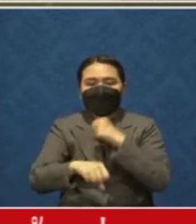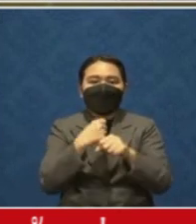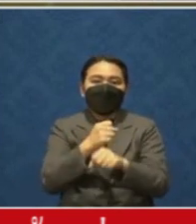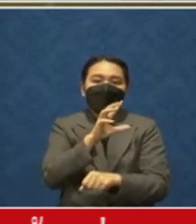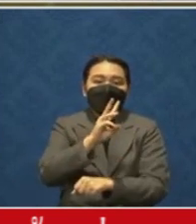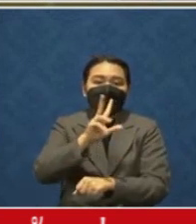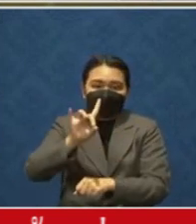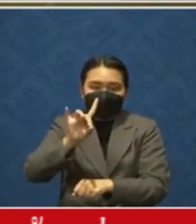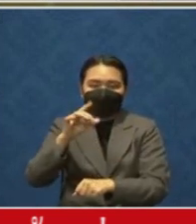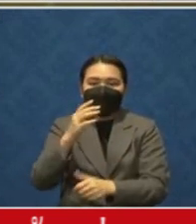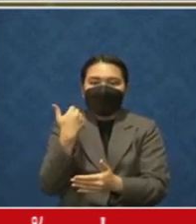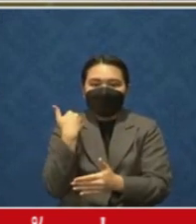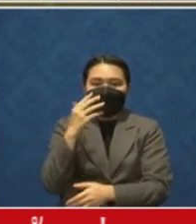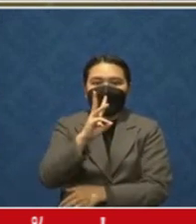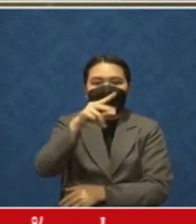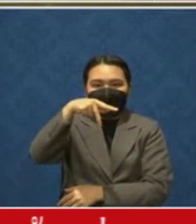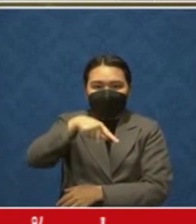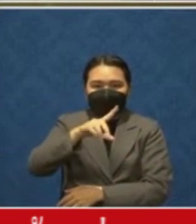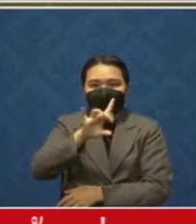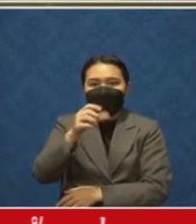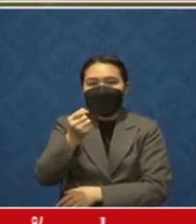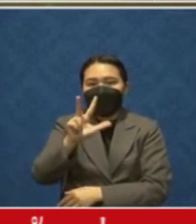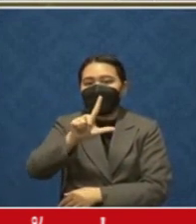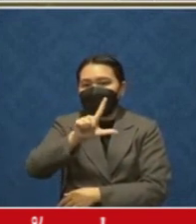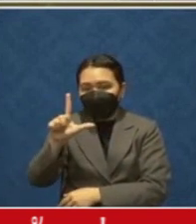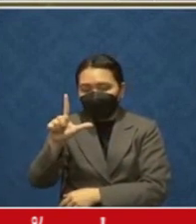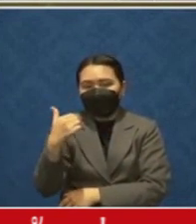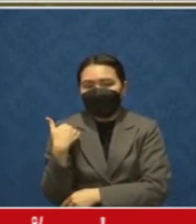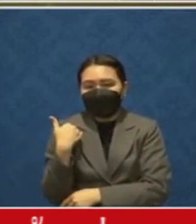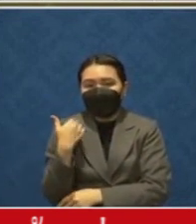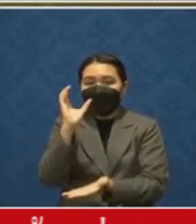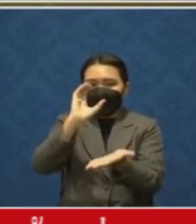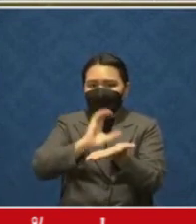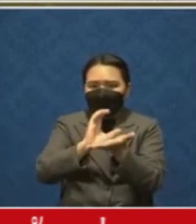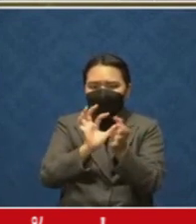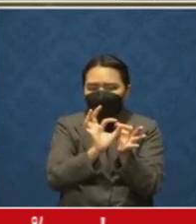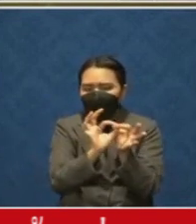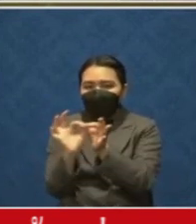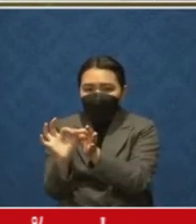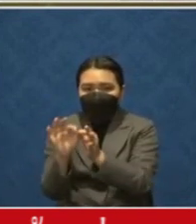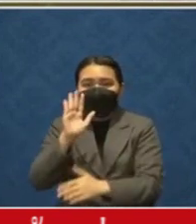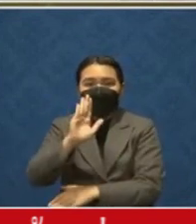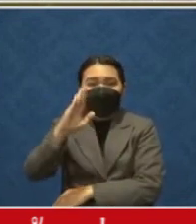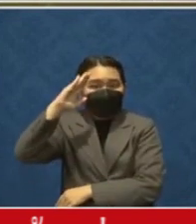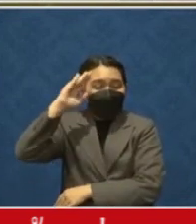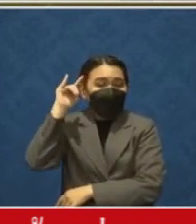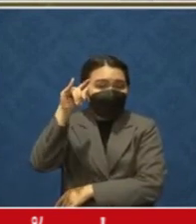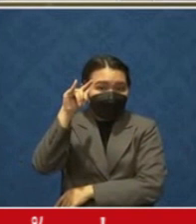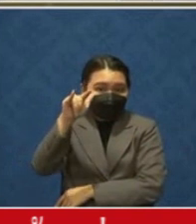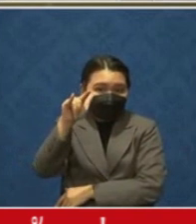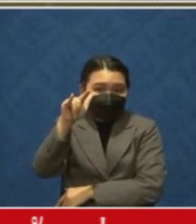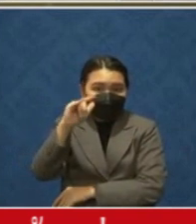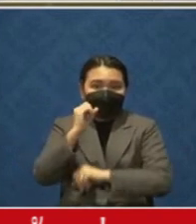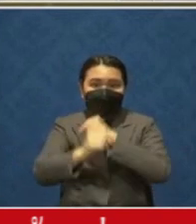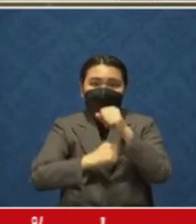ปี2568เนี่ยผูกพัน 6,113 ล้านบาทคืองบผูกพันเนี่ยของกองทัพอากาศเนี่ยนะครับเฉ